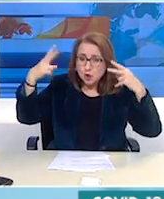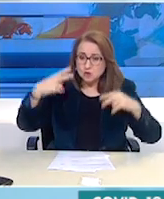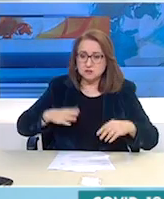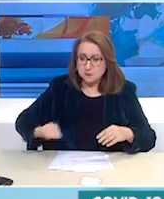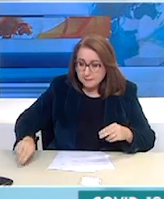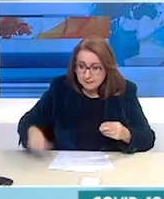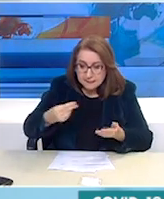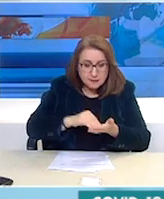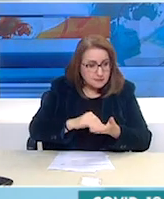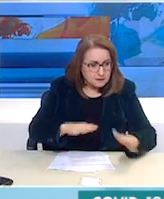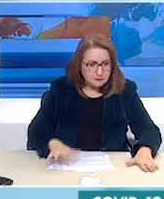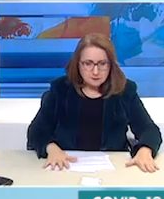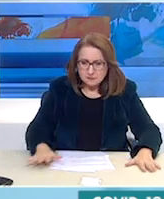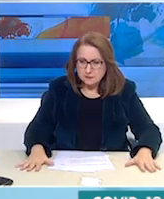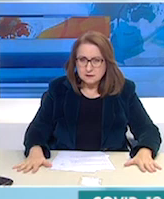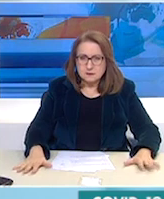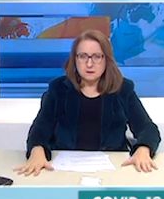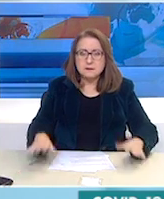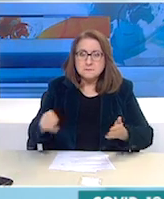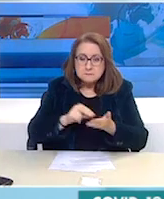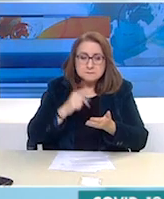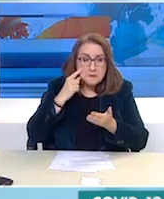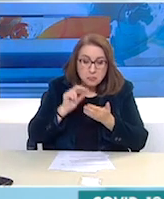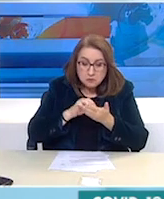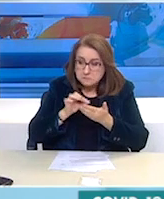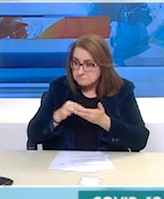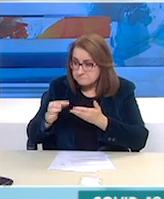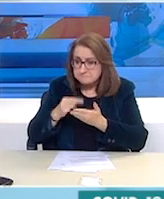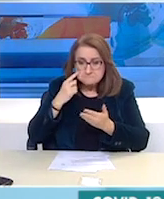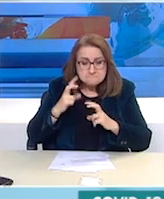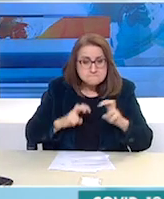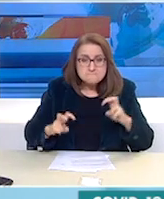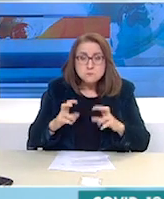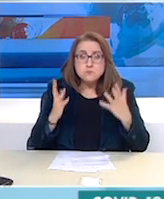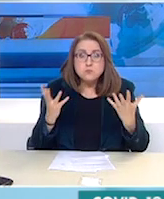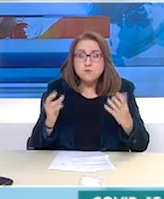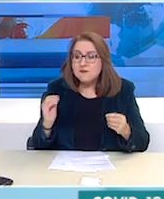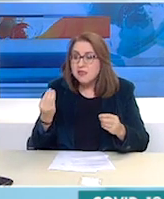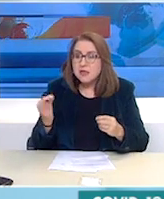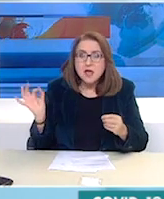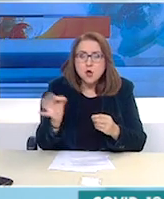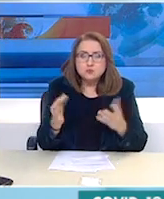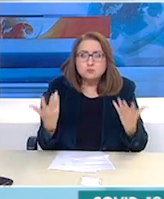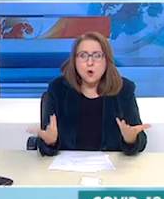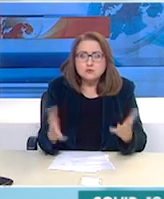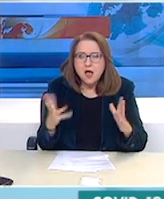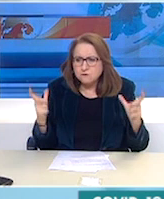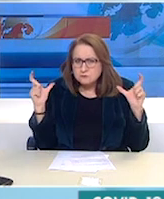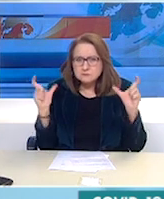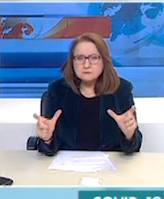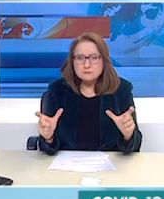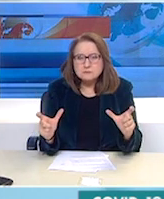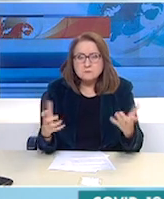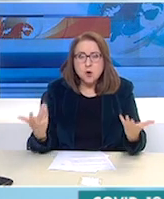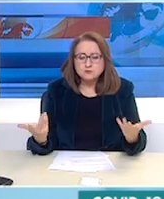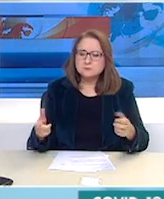που άγγιζαν τα χέρια των εργαζομένων, προκειμένου να διαπιστωθεί η τυχόν ύπαρξη του ιού σε κοινόχρηστους χώρους. Οι έλεγχοι